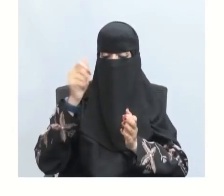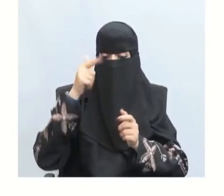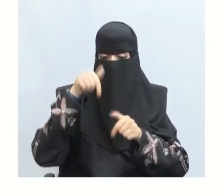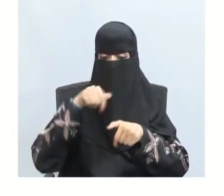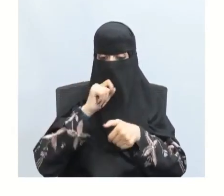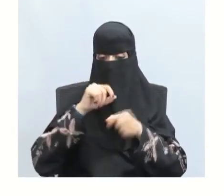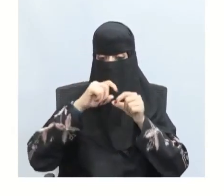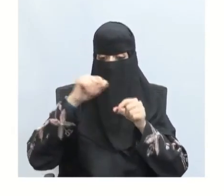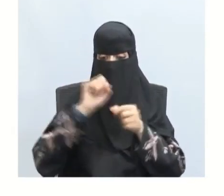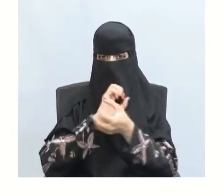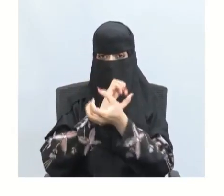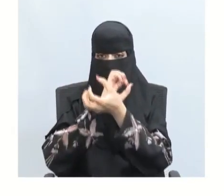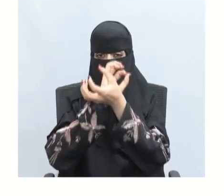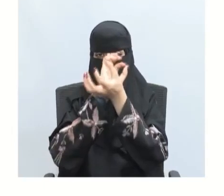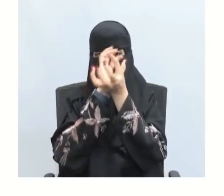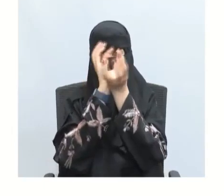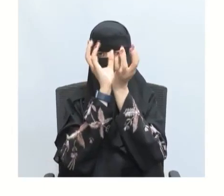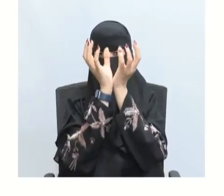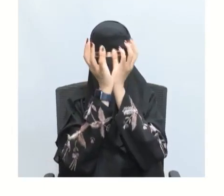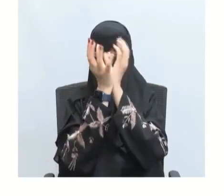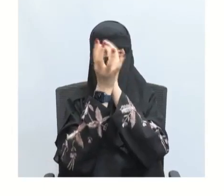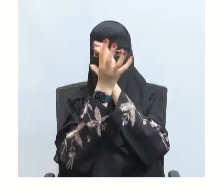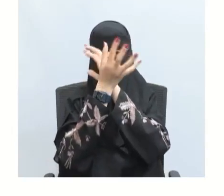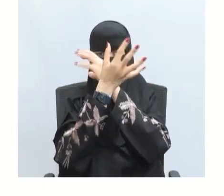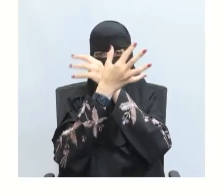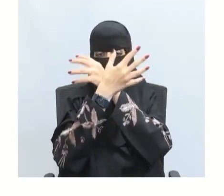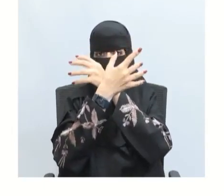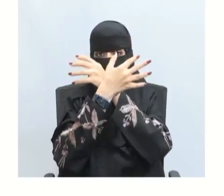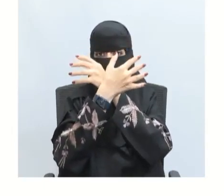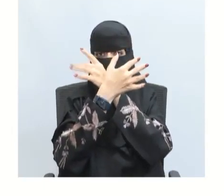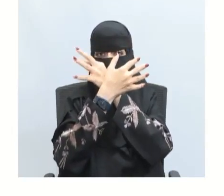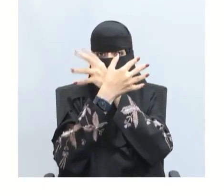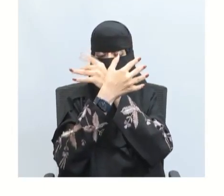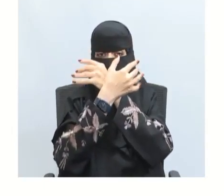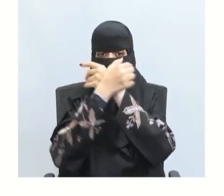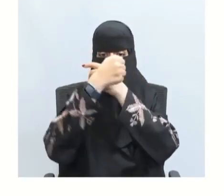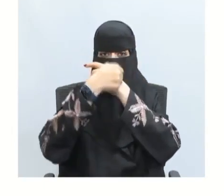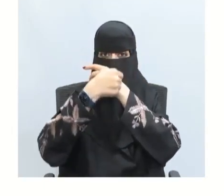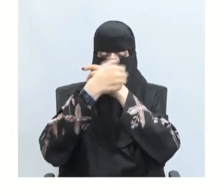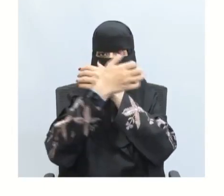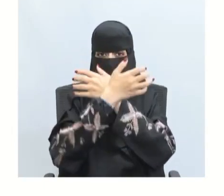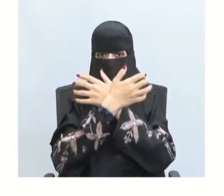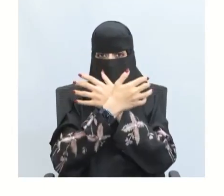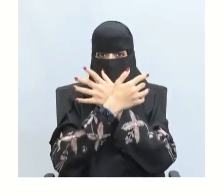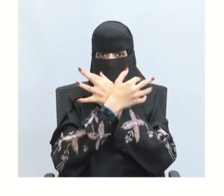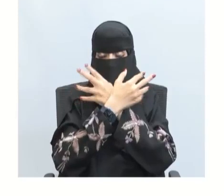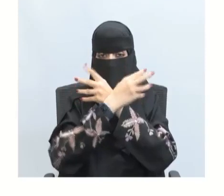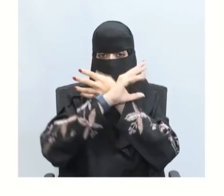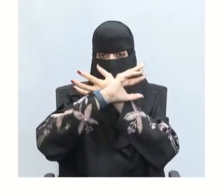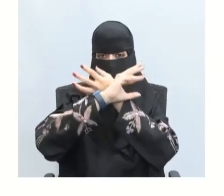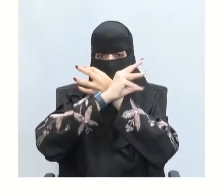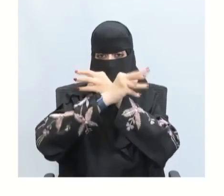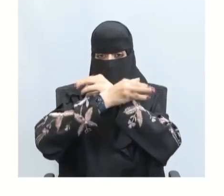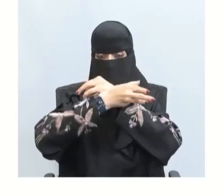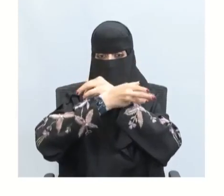اذرع لولبيه تمتد من مركز المجرات الحلزونيه كما هو واضح